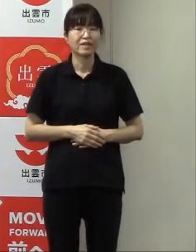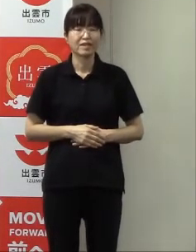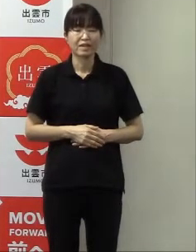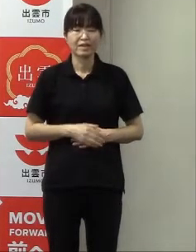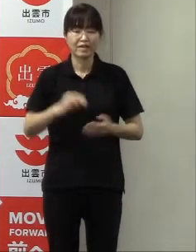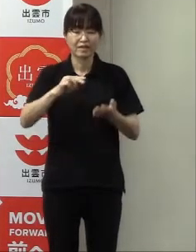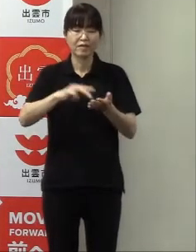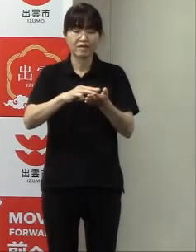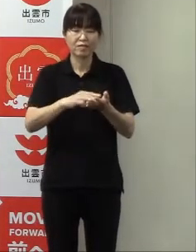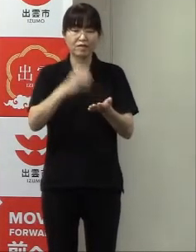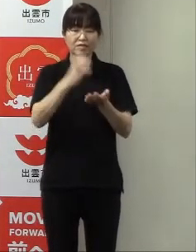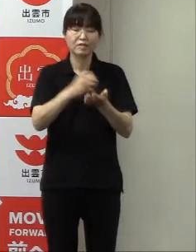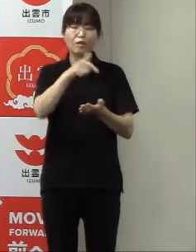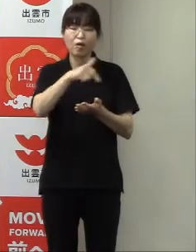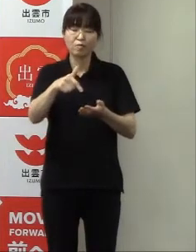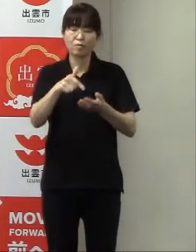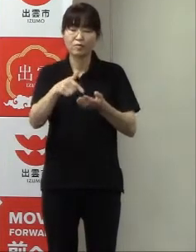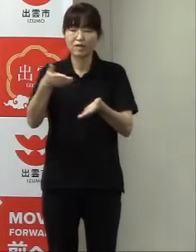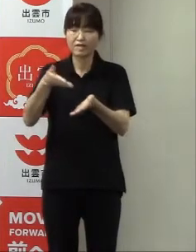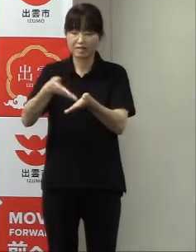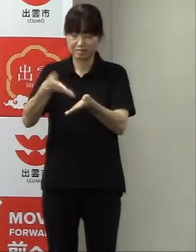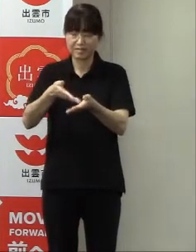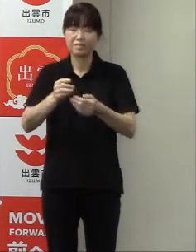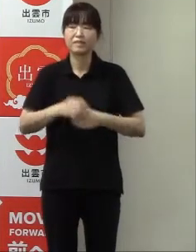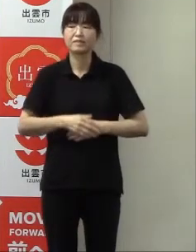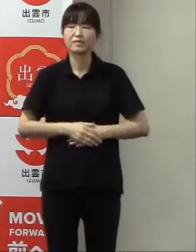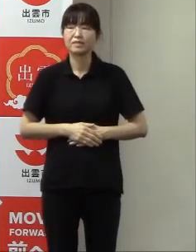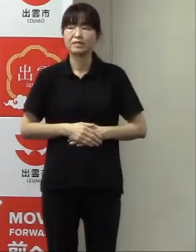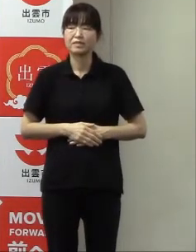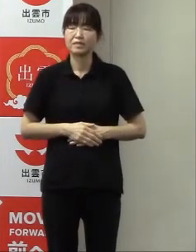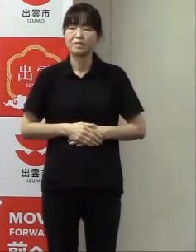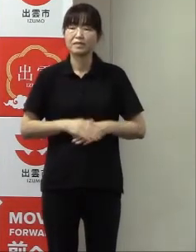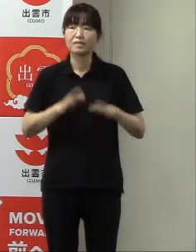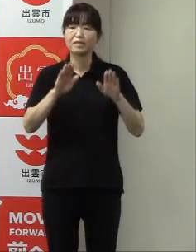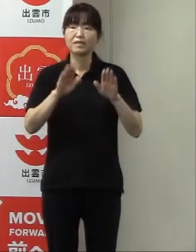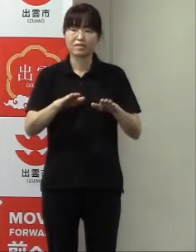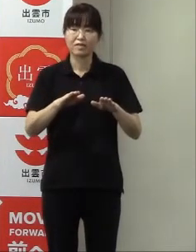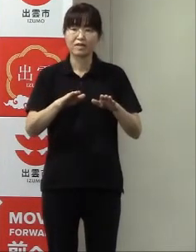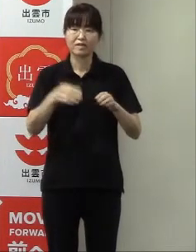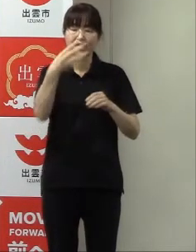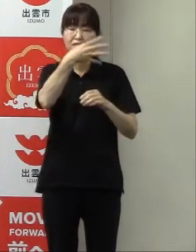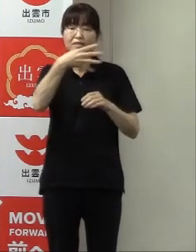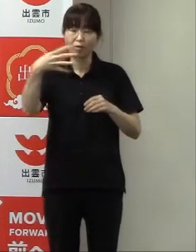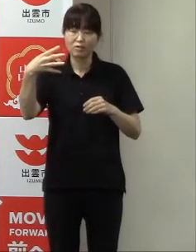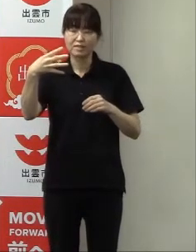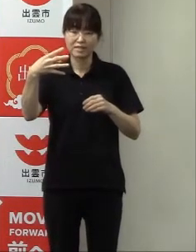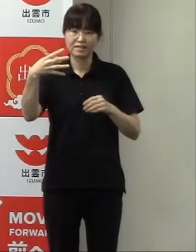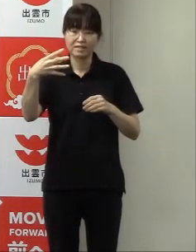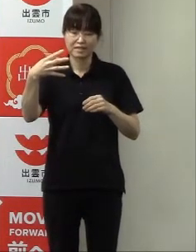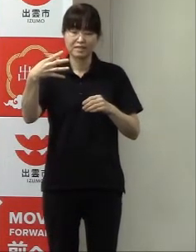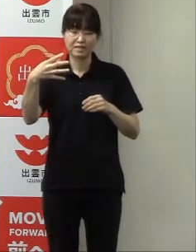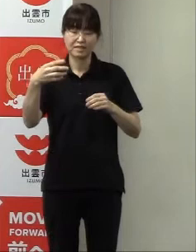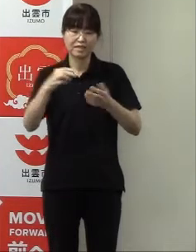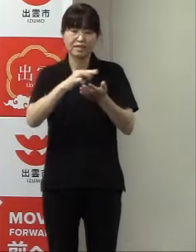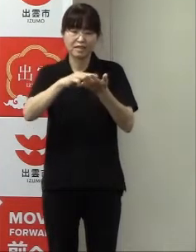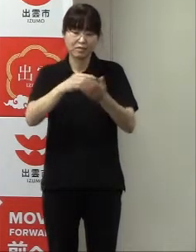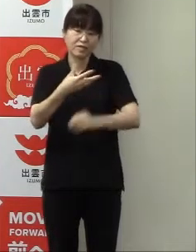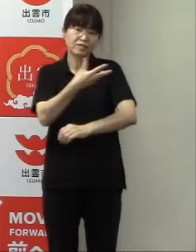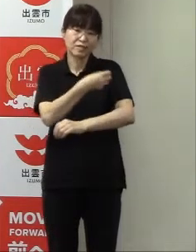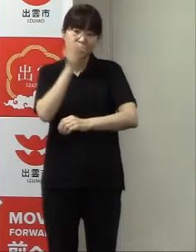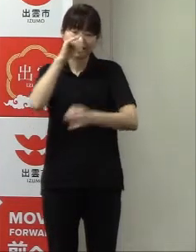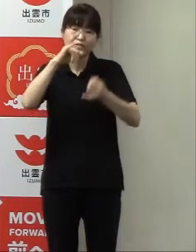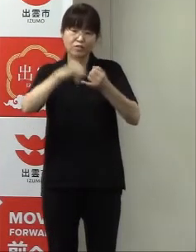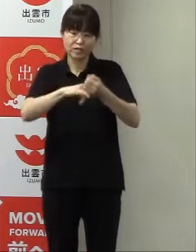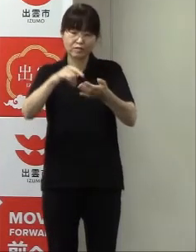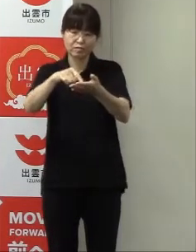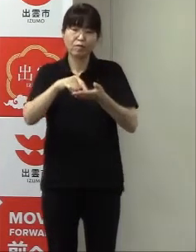ワクチン本部の方でございます。今回第4次の、ワクチン接種の予約を取り